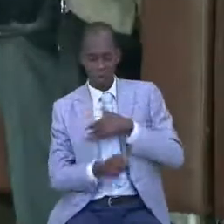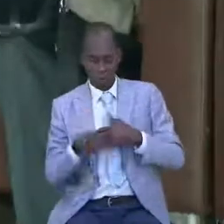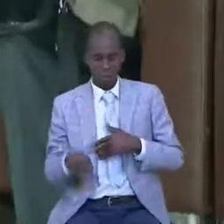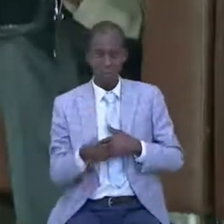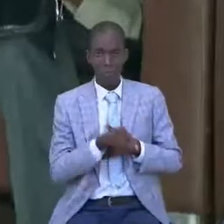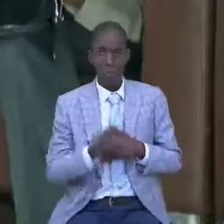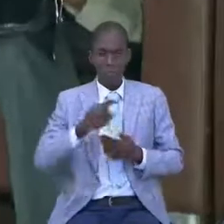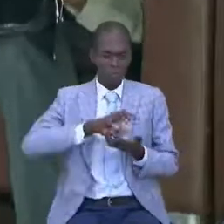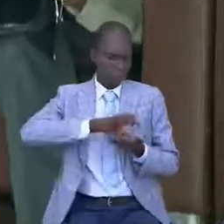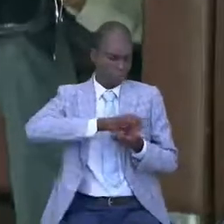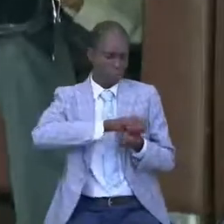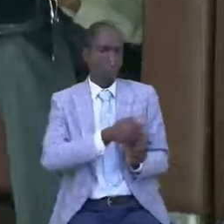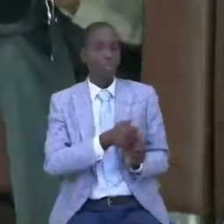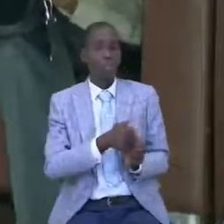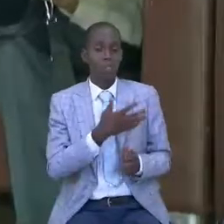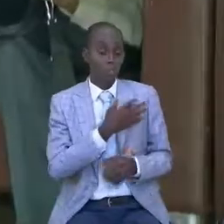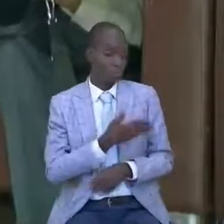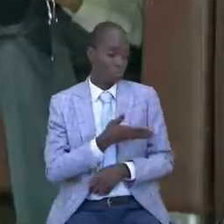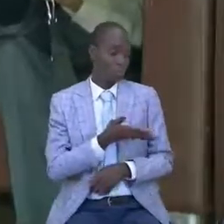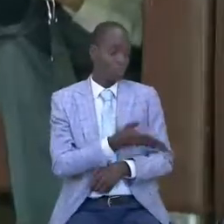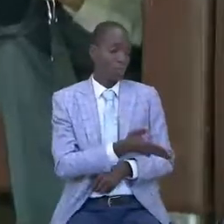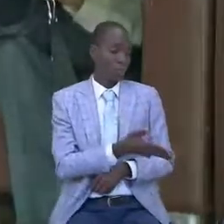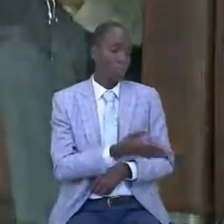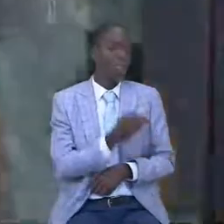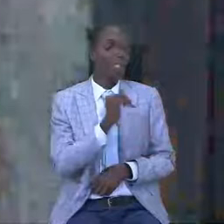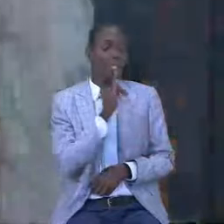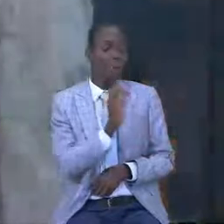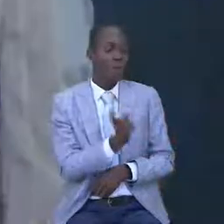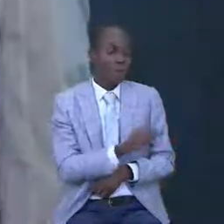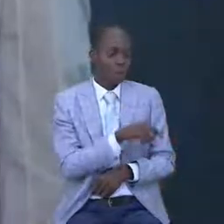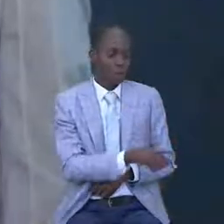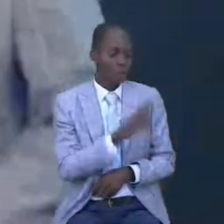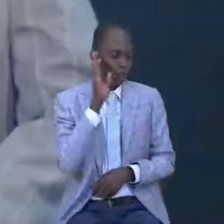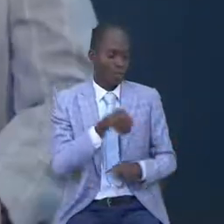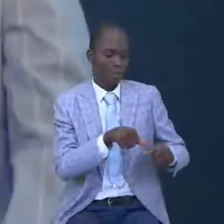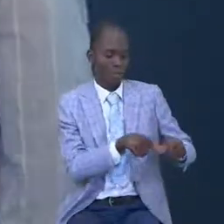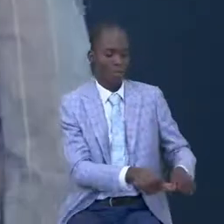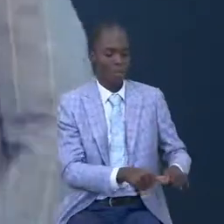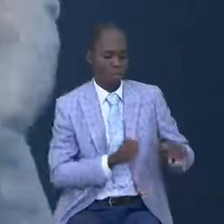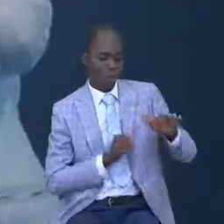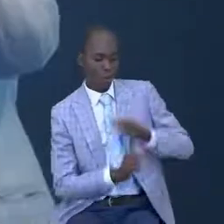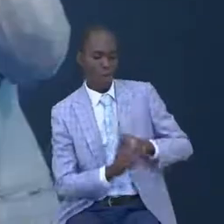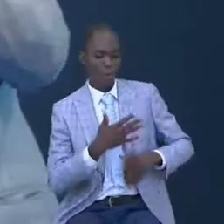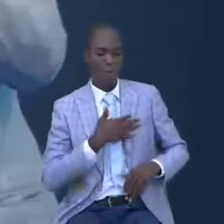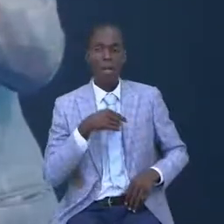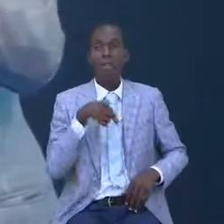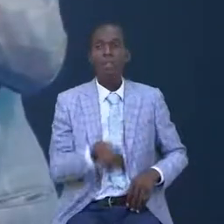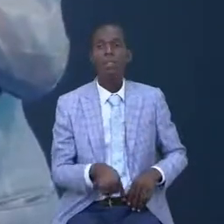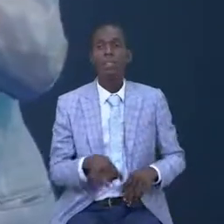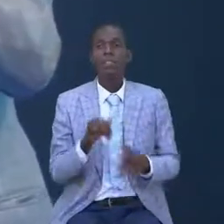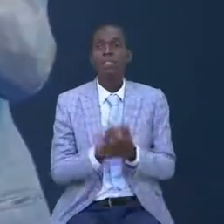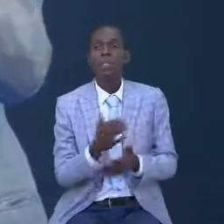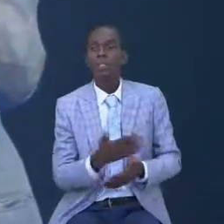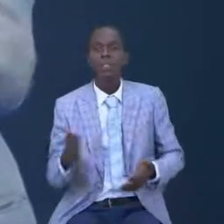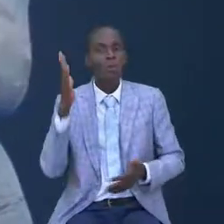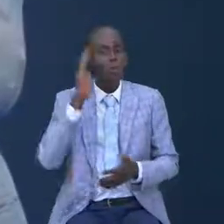c'est sous ton pied et tu piétines la chose là, tu dis, voici, là où